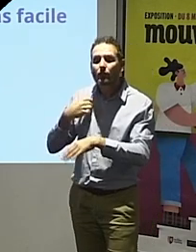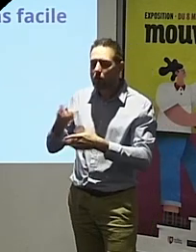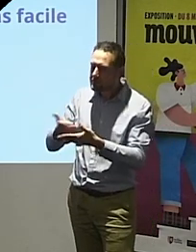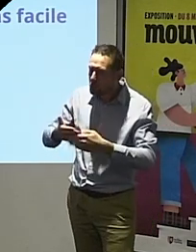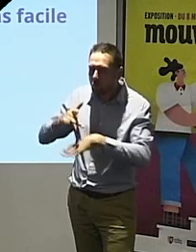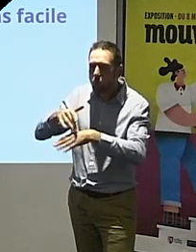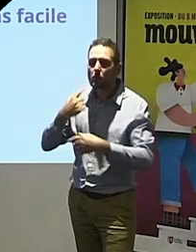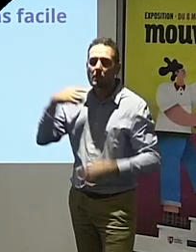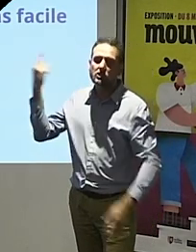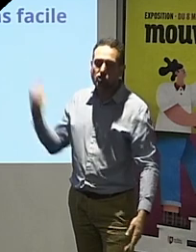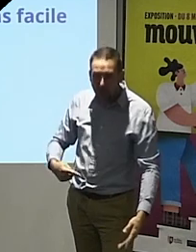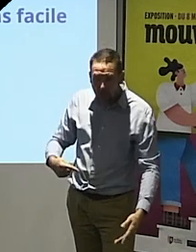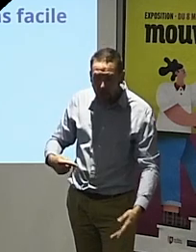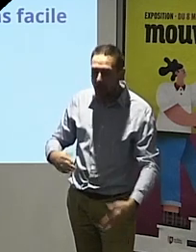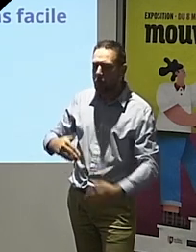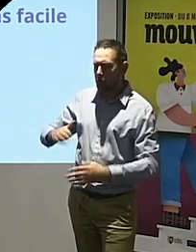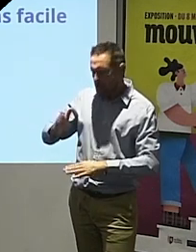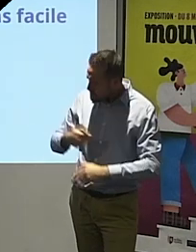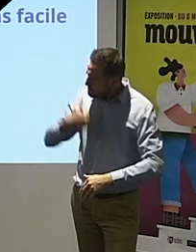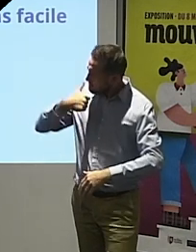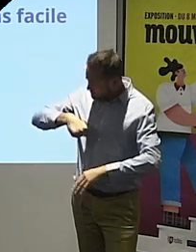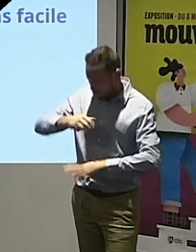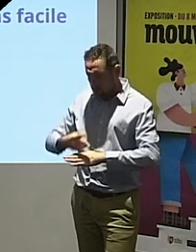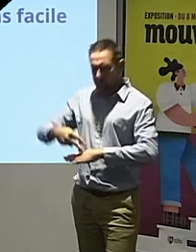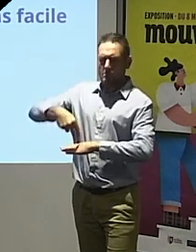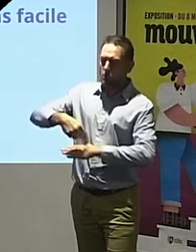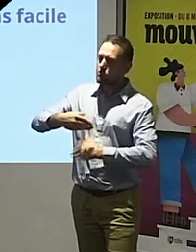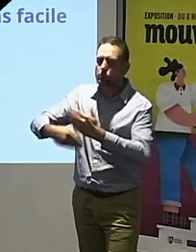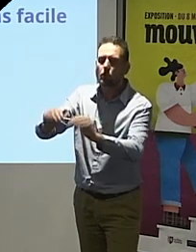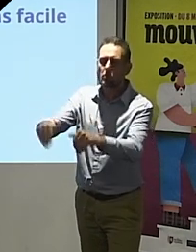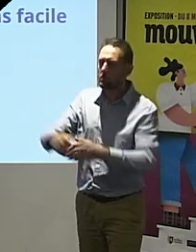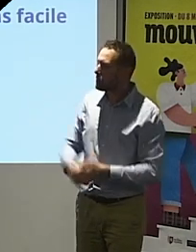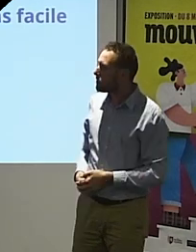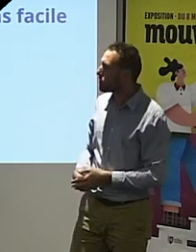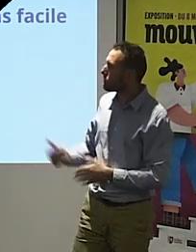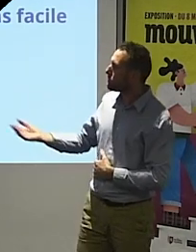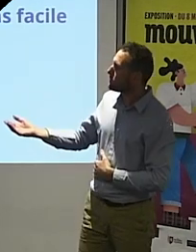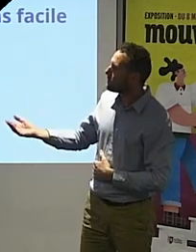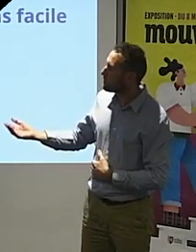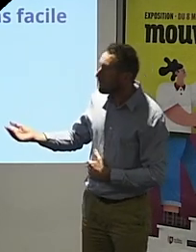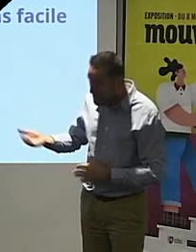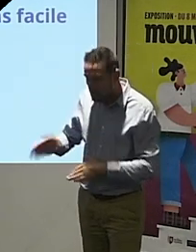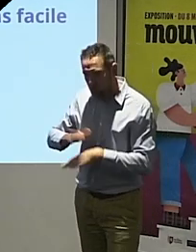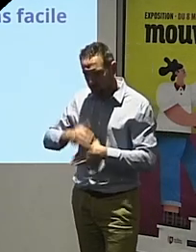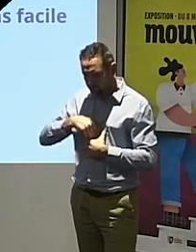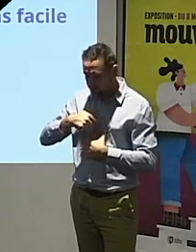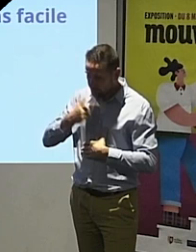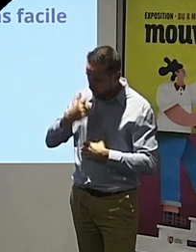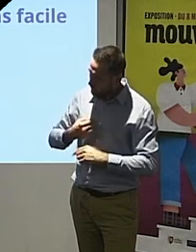exactement, c'est ça. C'est comment la transition entre... C'est un travail à faire parce que